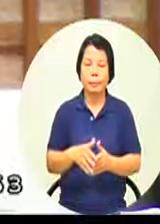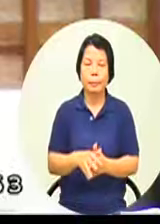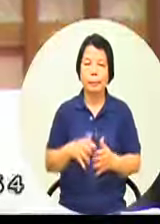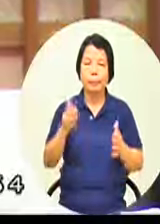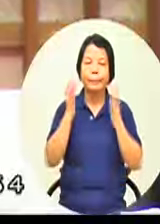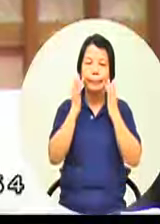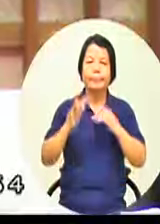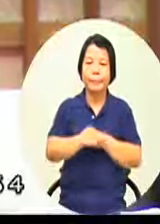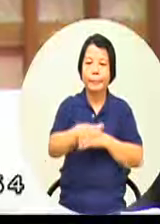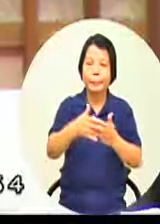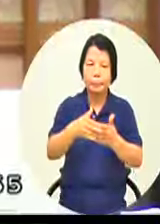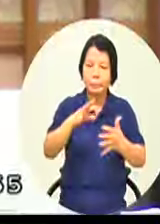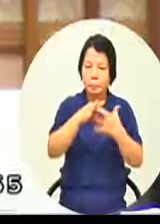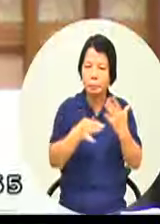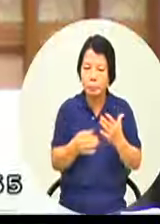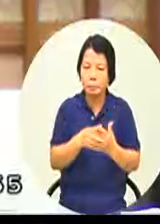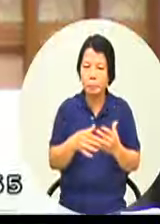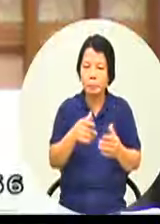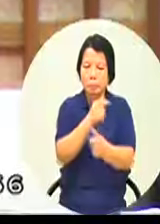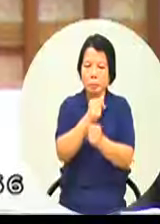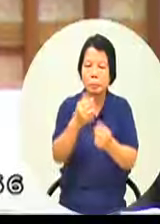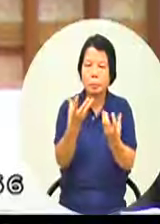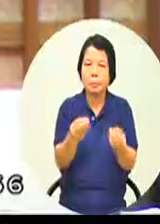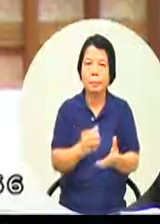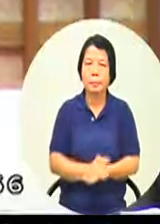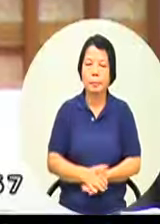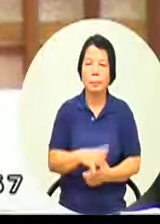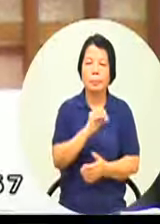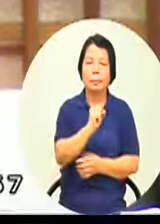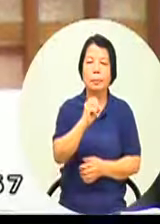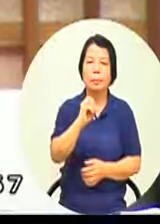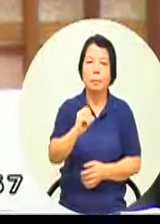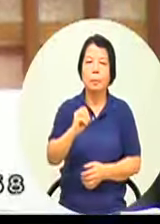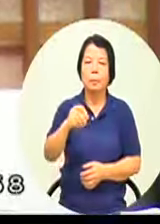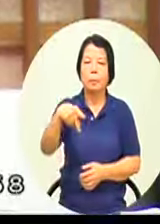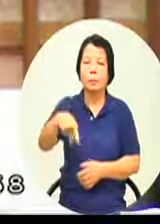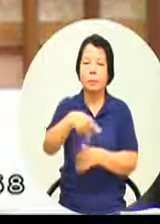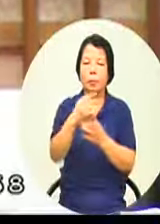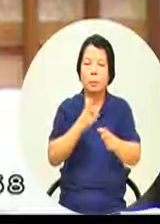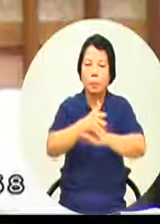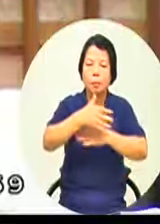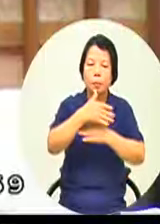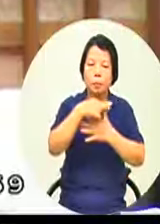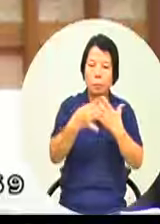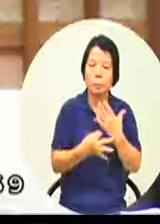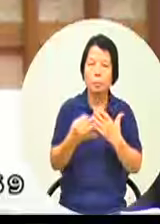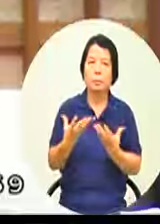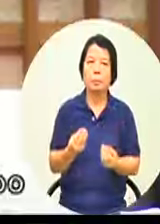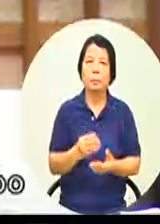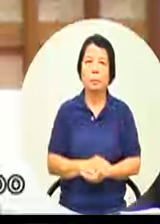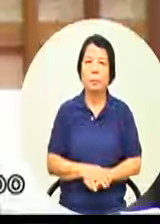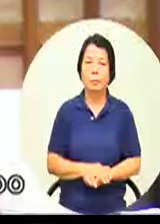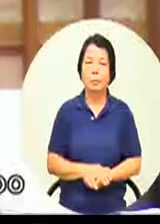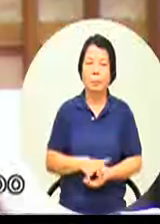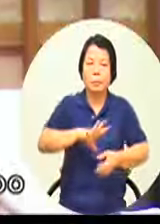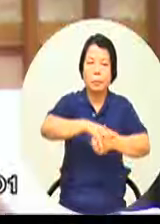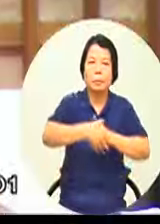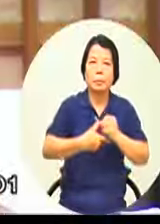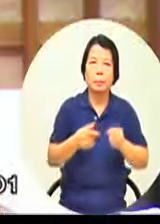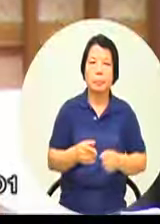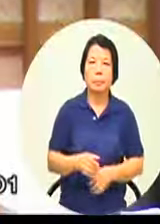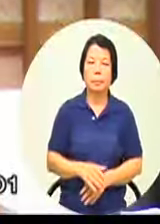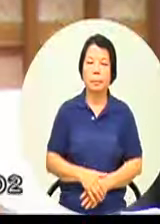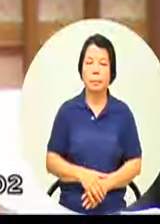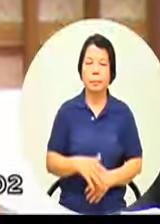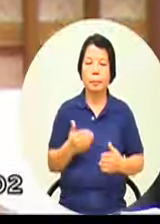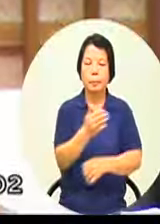的整个的一个 SOP 的一个过程当中，刚刚包含我们梅